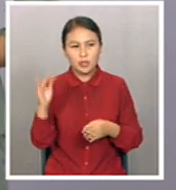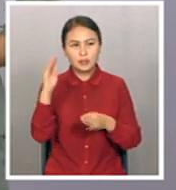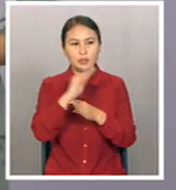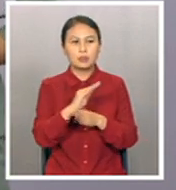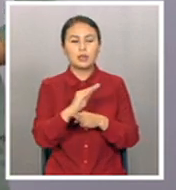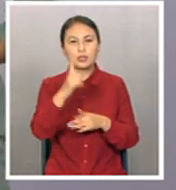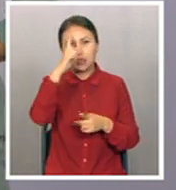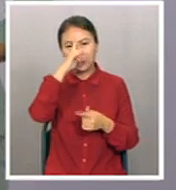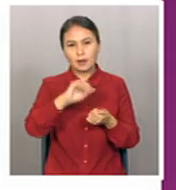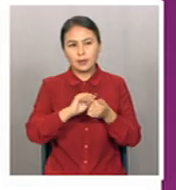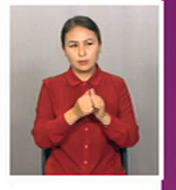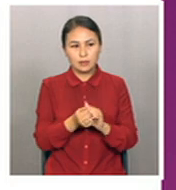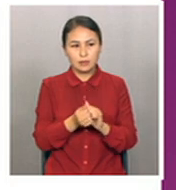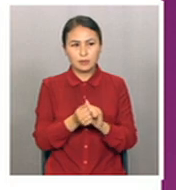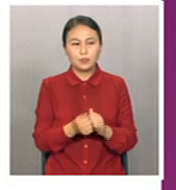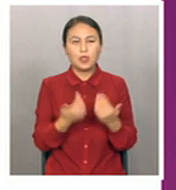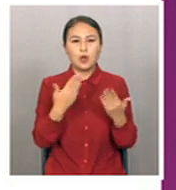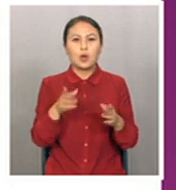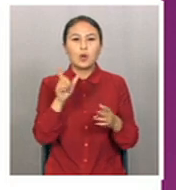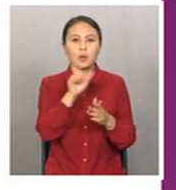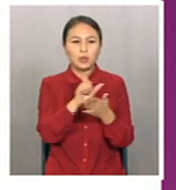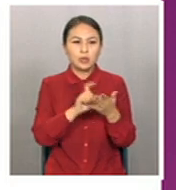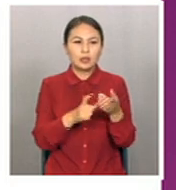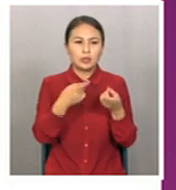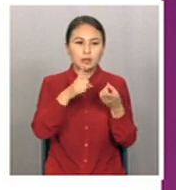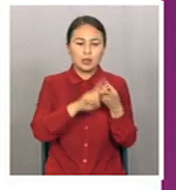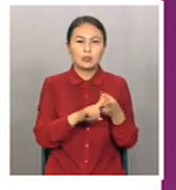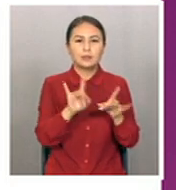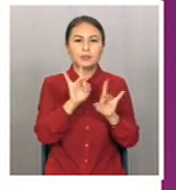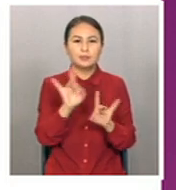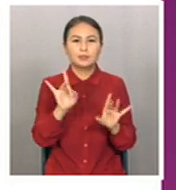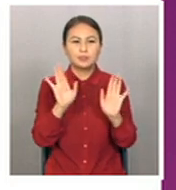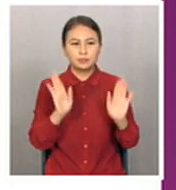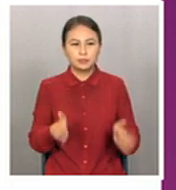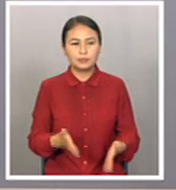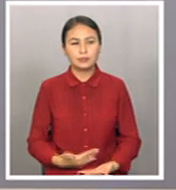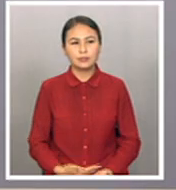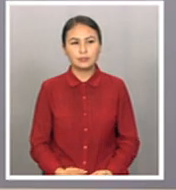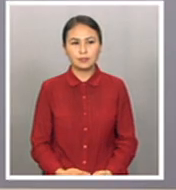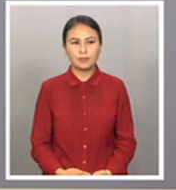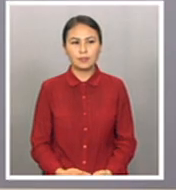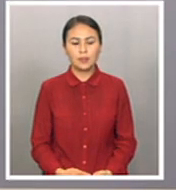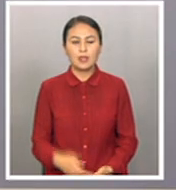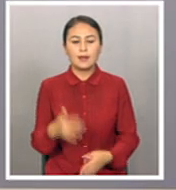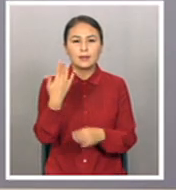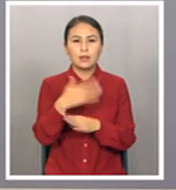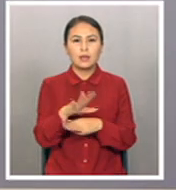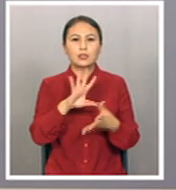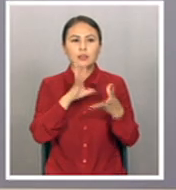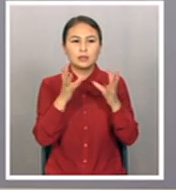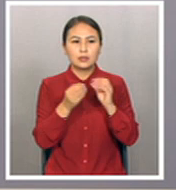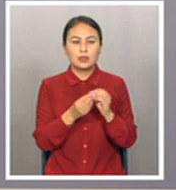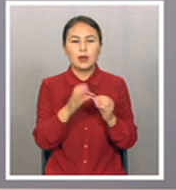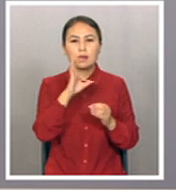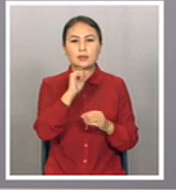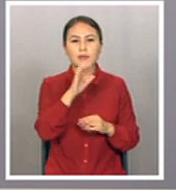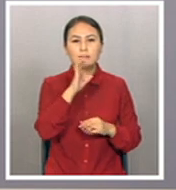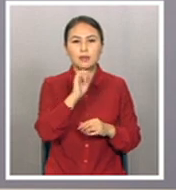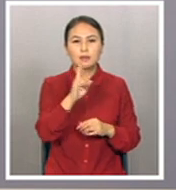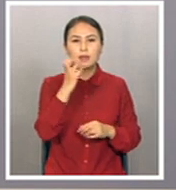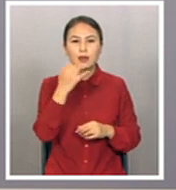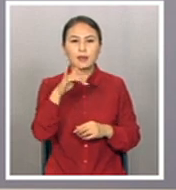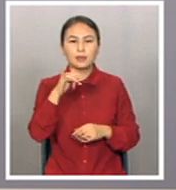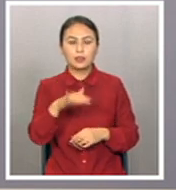жатқа айтасыз. Өлең құрылысына талдау жасайсыз. Дала данышпаны Асан қайғының